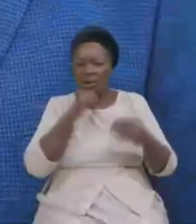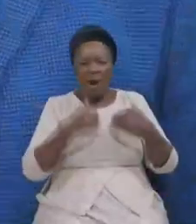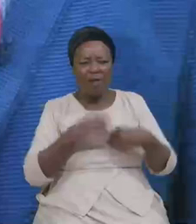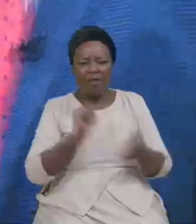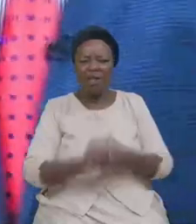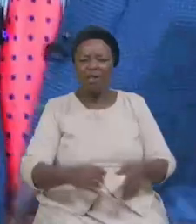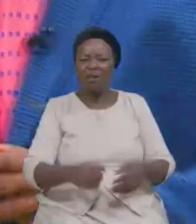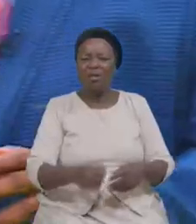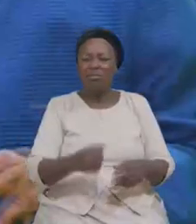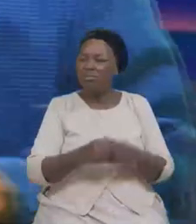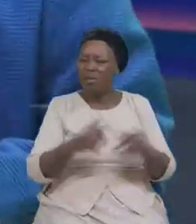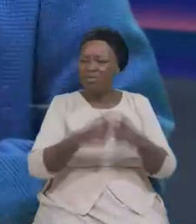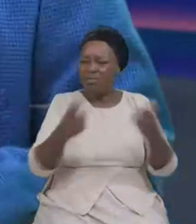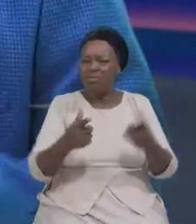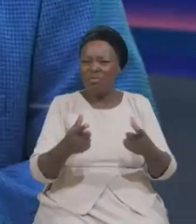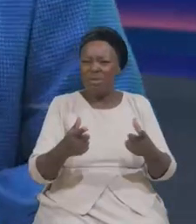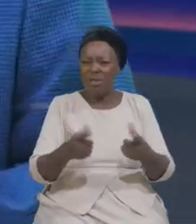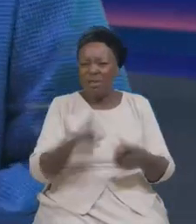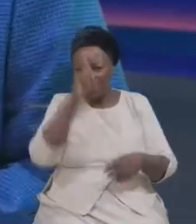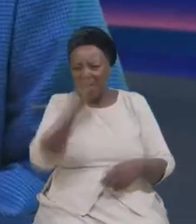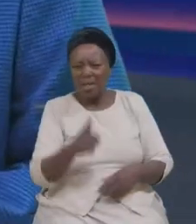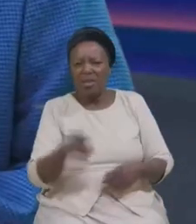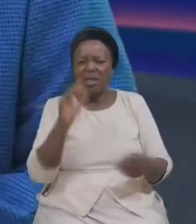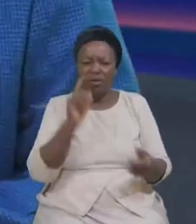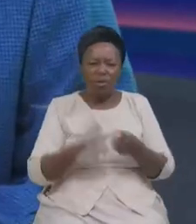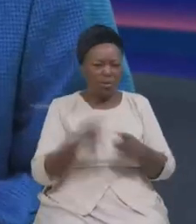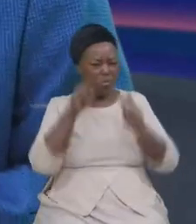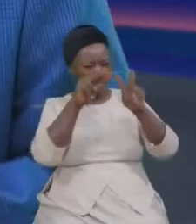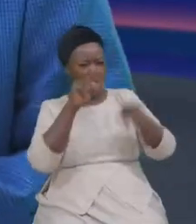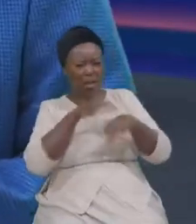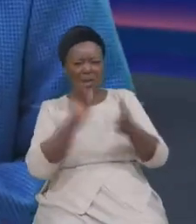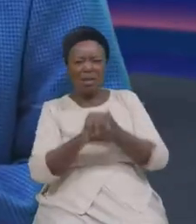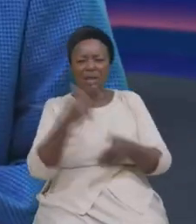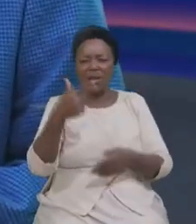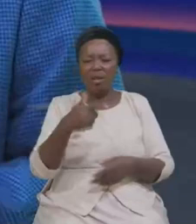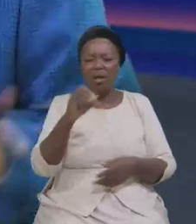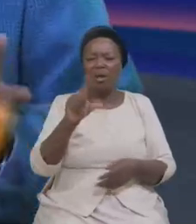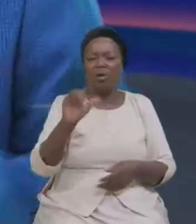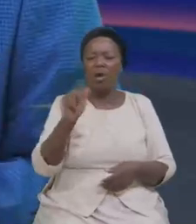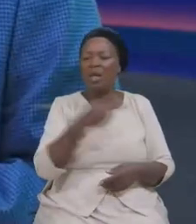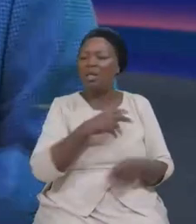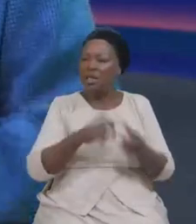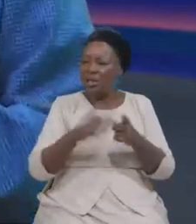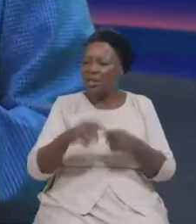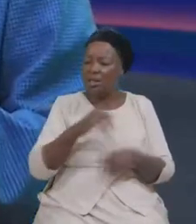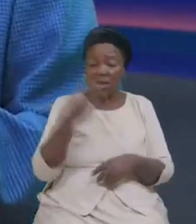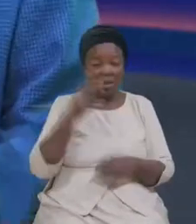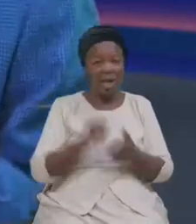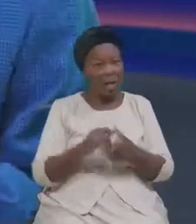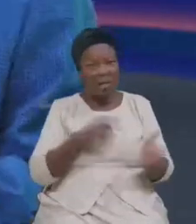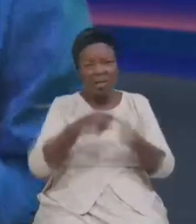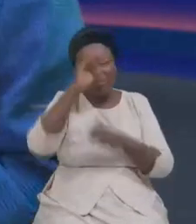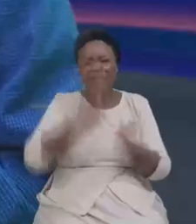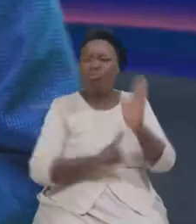pour regarder Goliath, oh, Goliath est si grand qu'on ne peut pas le vaincre. David